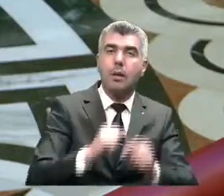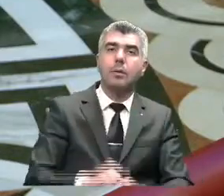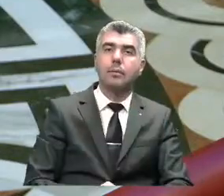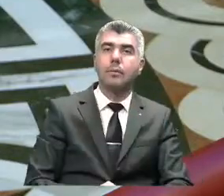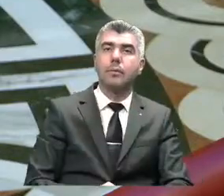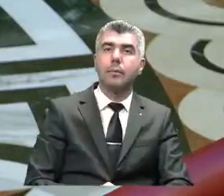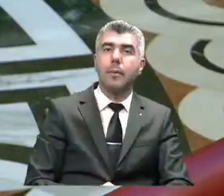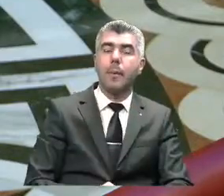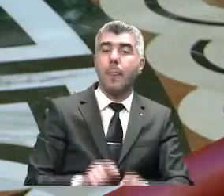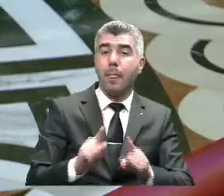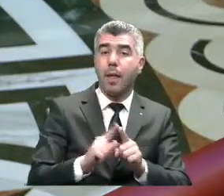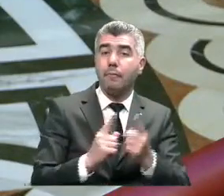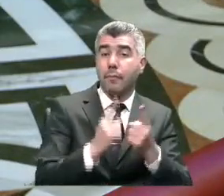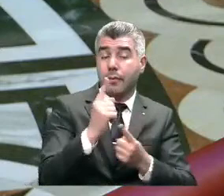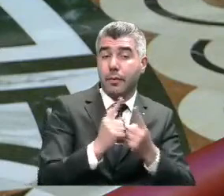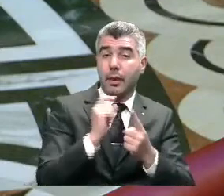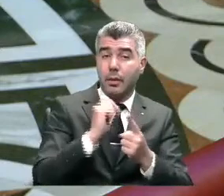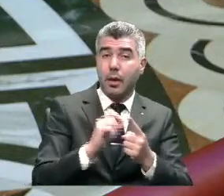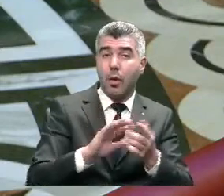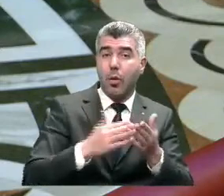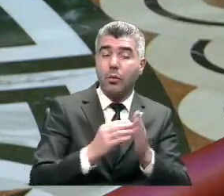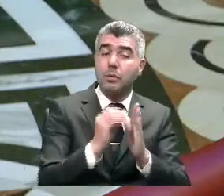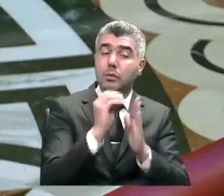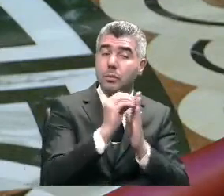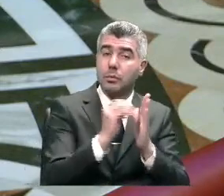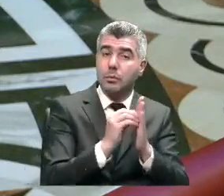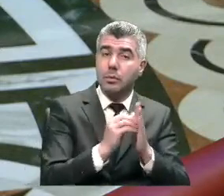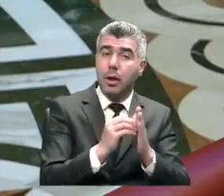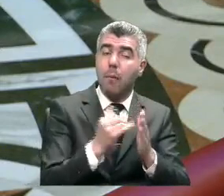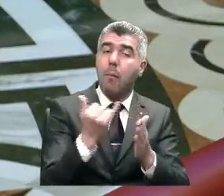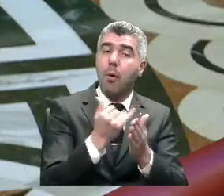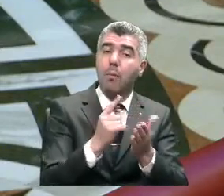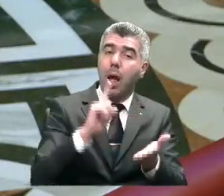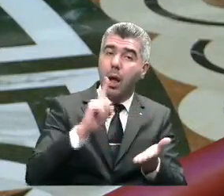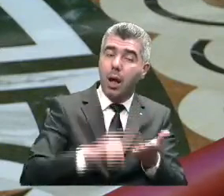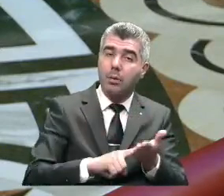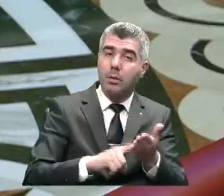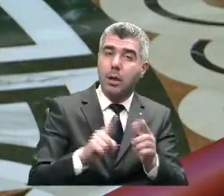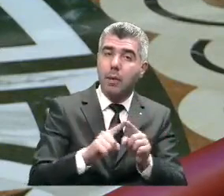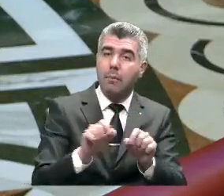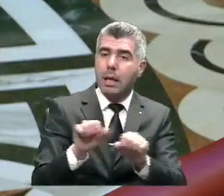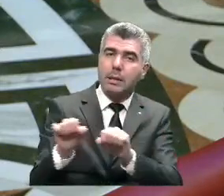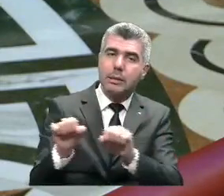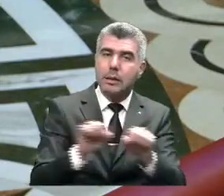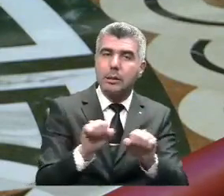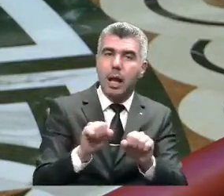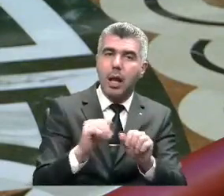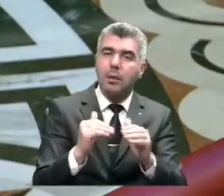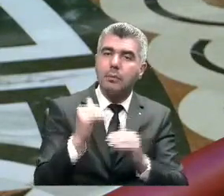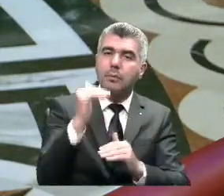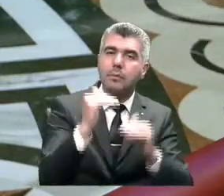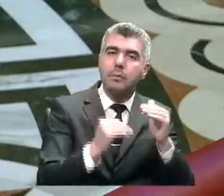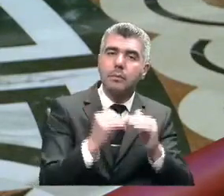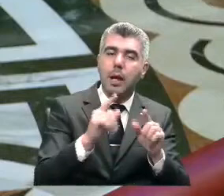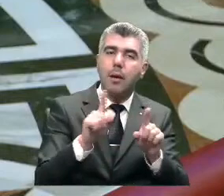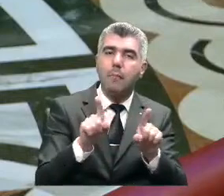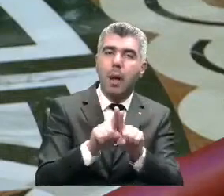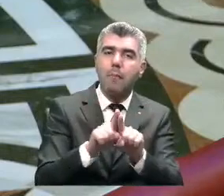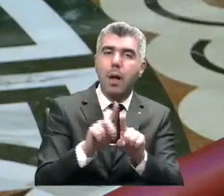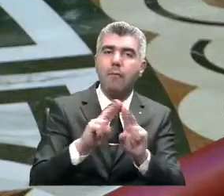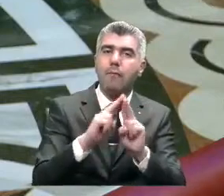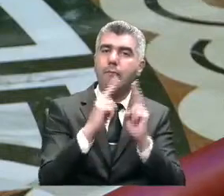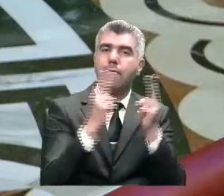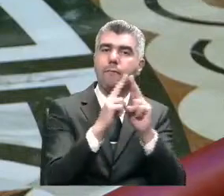وفق ضوابط ومعايير تاخذ بعين الاعتبار تحملات الهزات الارضيه حسب المعايير الدوليه المعمول بها، كما